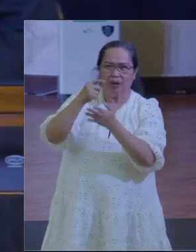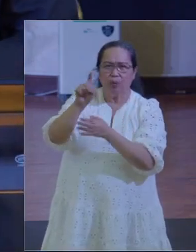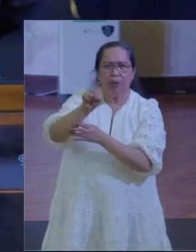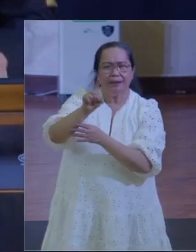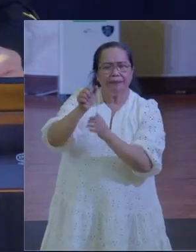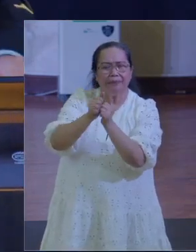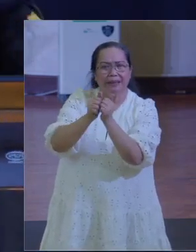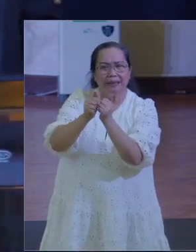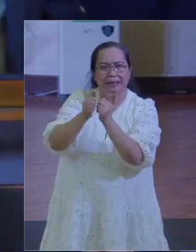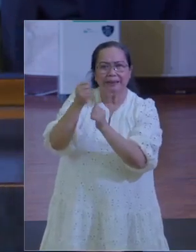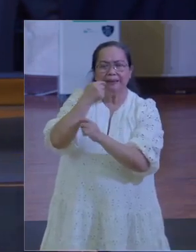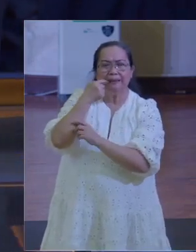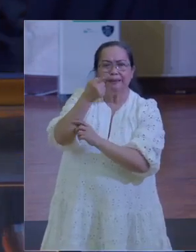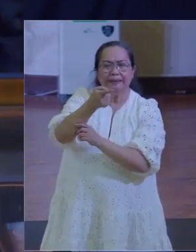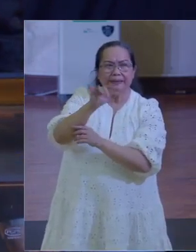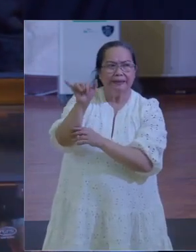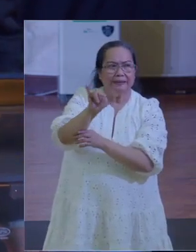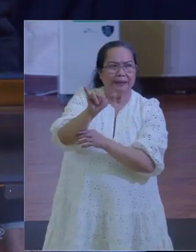yun? Mga binanggit